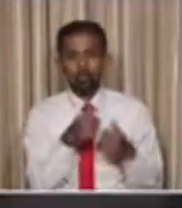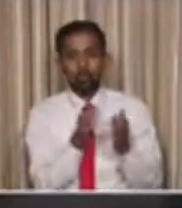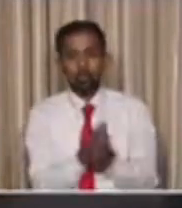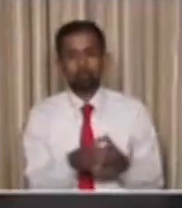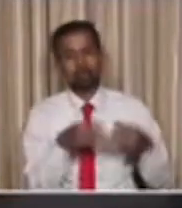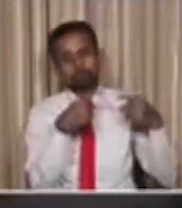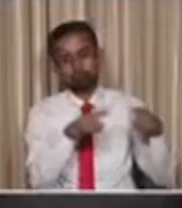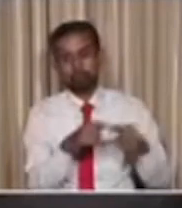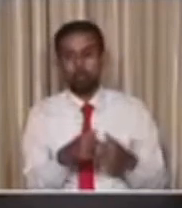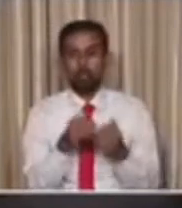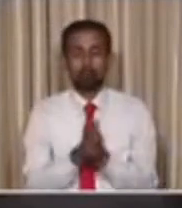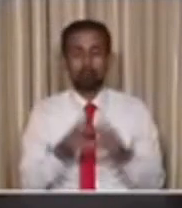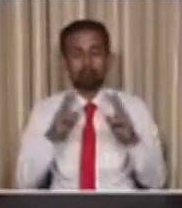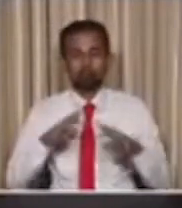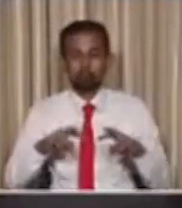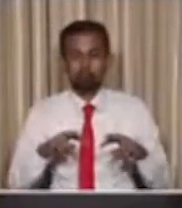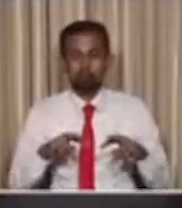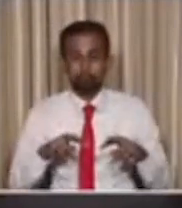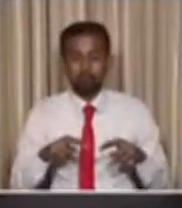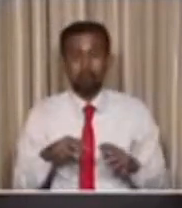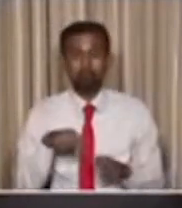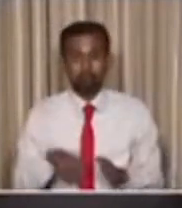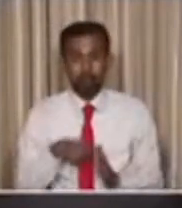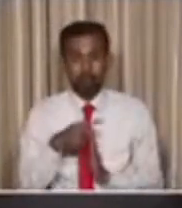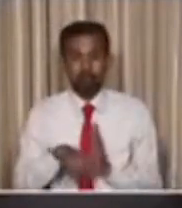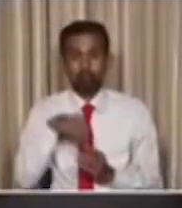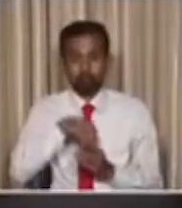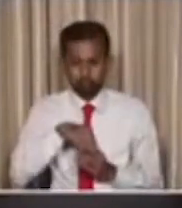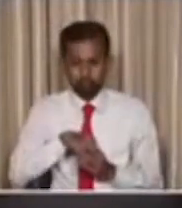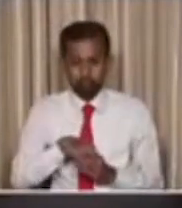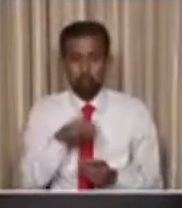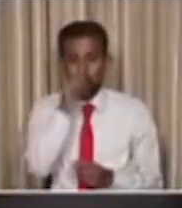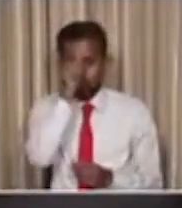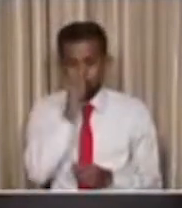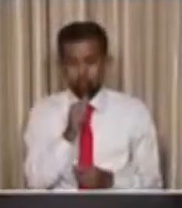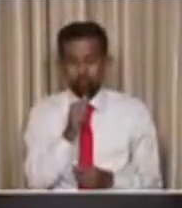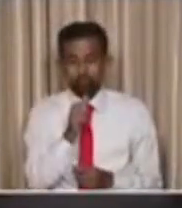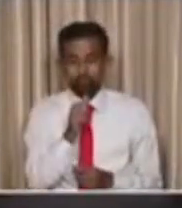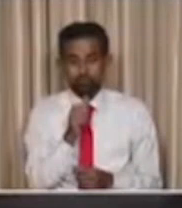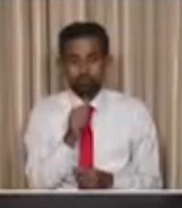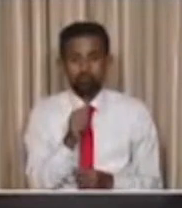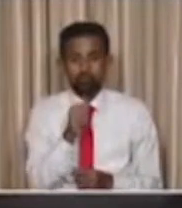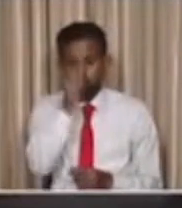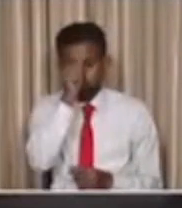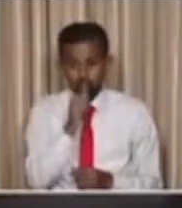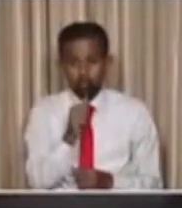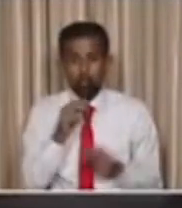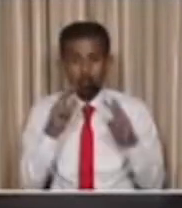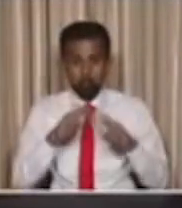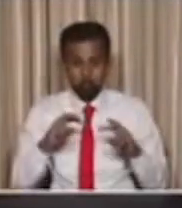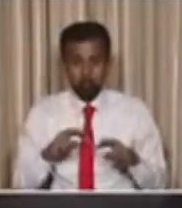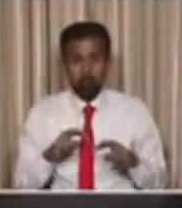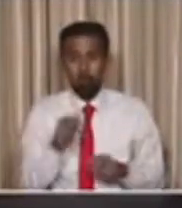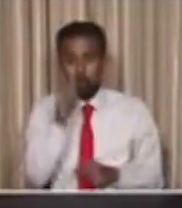බඩුත් ඇමතුරුවන්ගේ සියල්ල පරීක්ෂා කරන්නේ මේ රට තුළම හොරුයි හොරුන්ගේ හොරකම් පරීක්ෂා